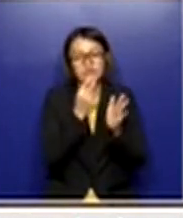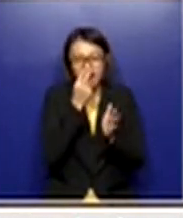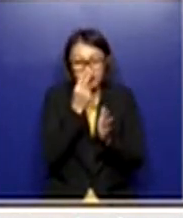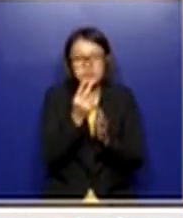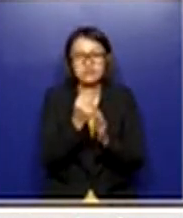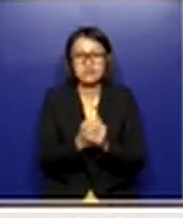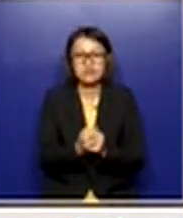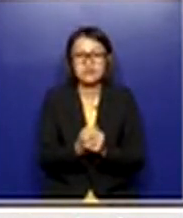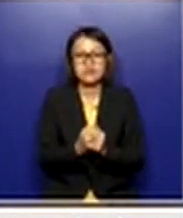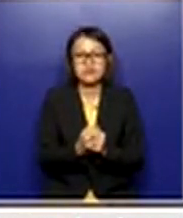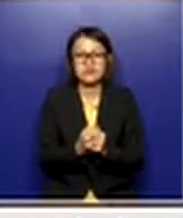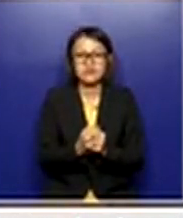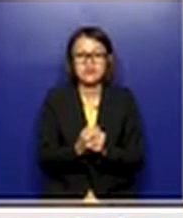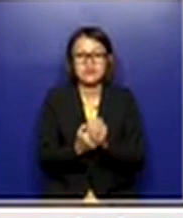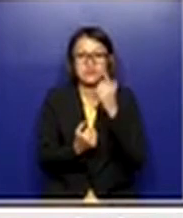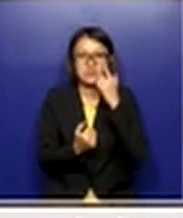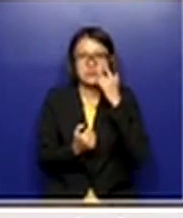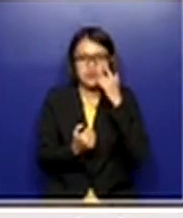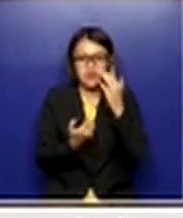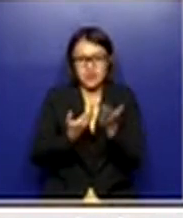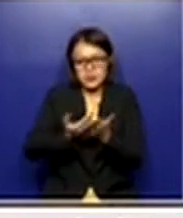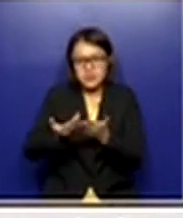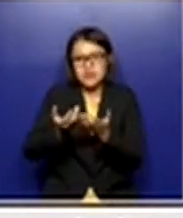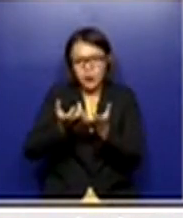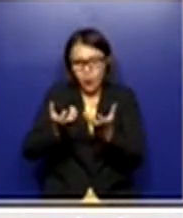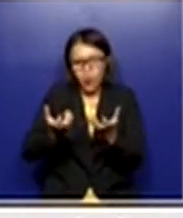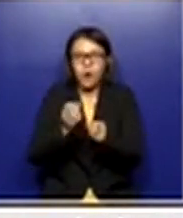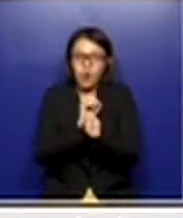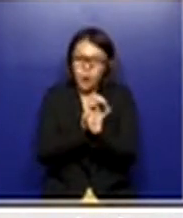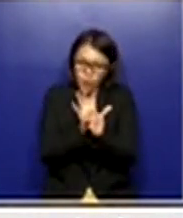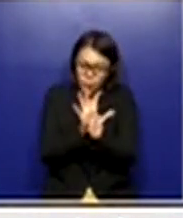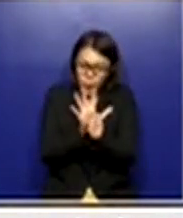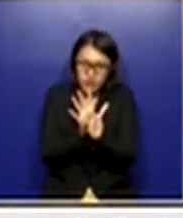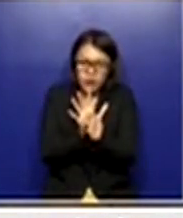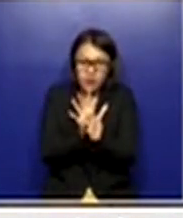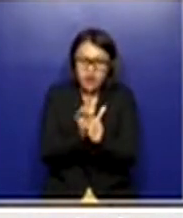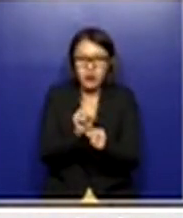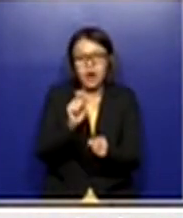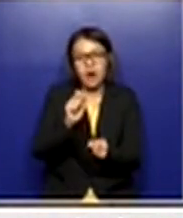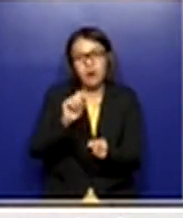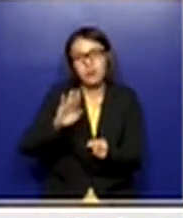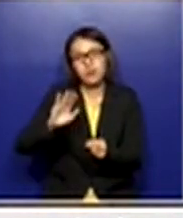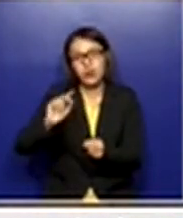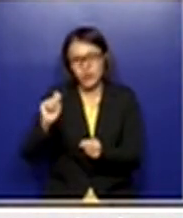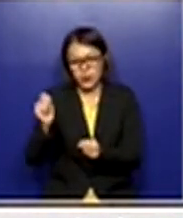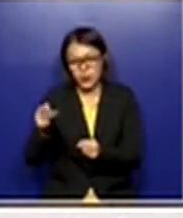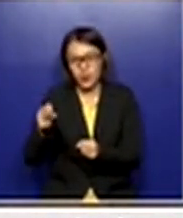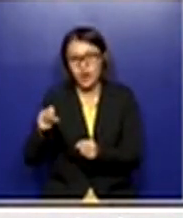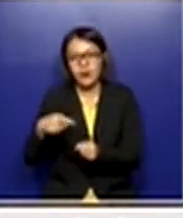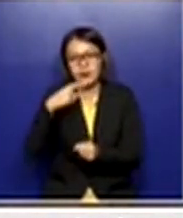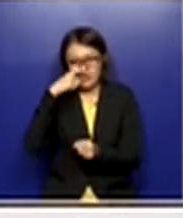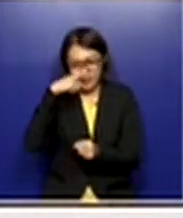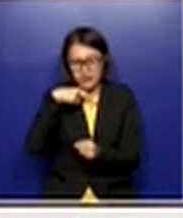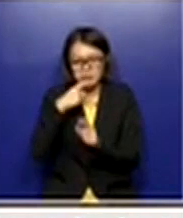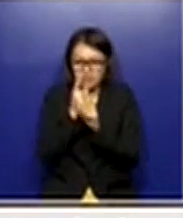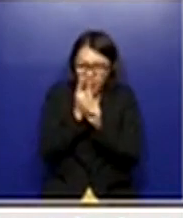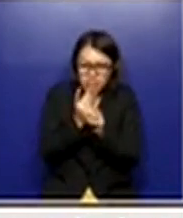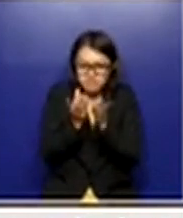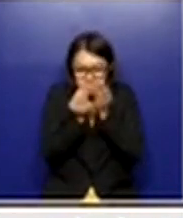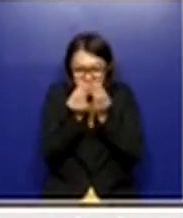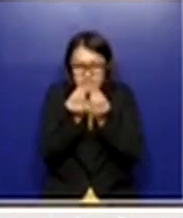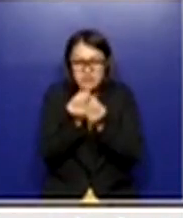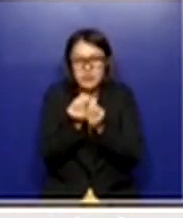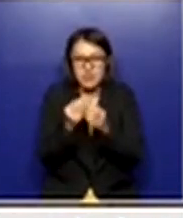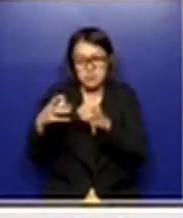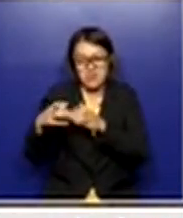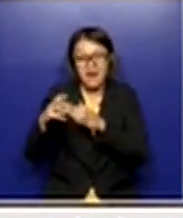ะยังมีประเด็นเรื่องของการจัดซื้ออุปกรณ์โควิดนะคะของอปท.ต่างๆที่ไทย PBS ติดตามต่อเนื่องค่ะเรามีทีม